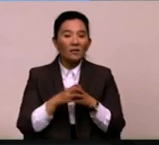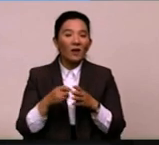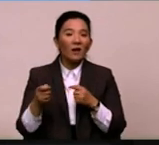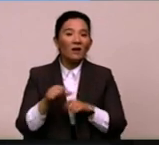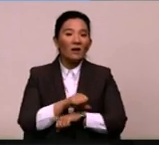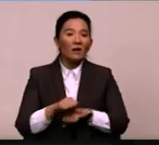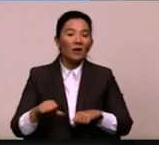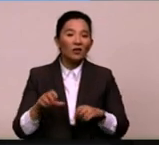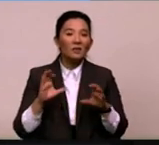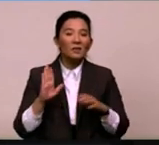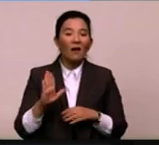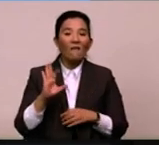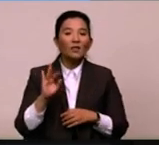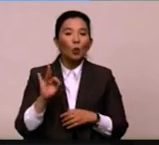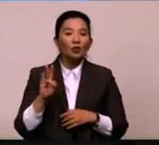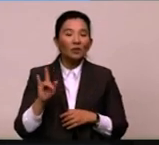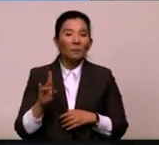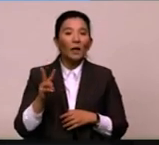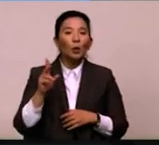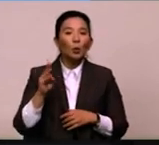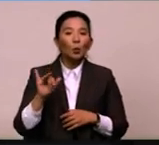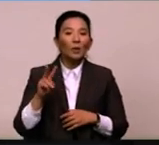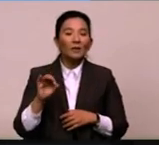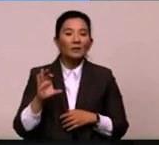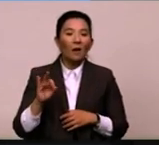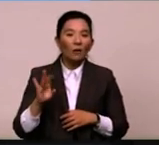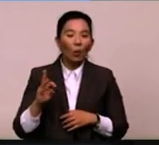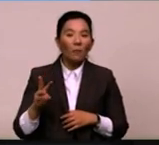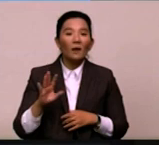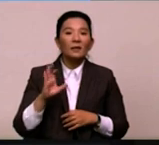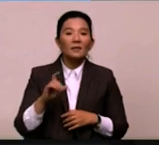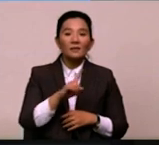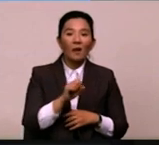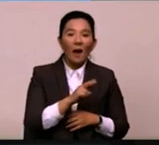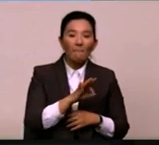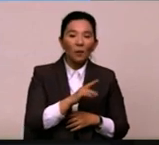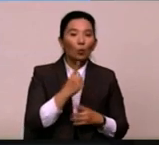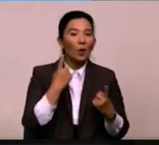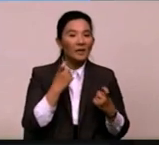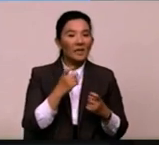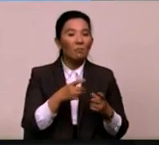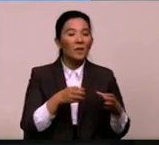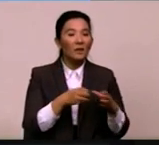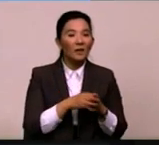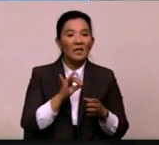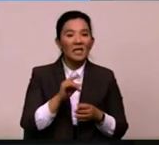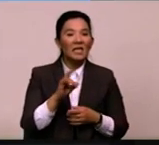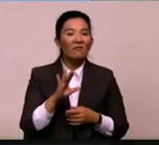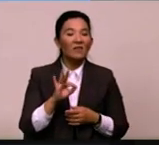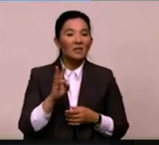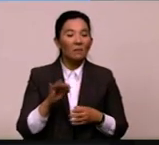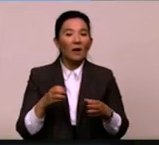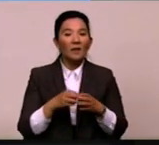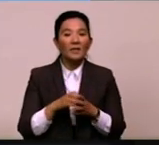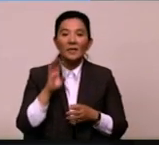граничило с Восточным Туркестаном, на западе – с Бухарским эмиратом и Хивинским ханством,